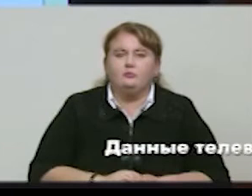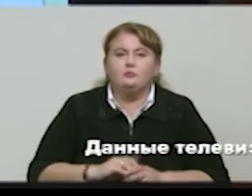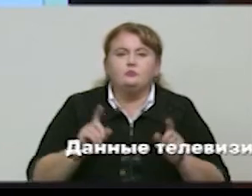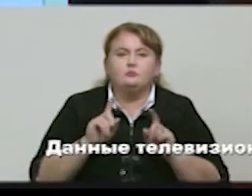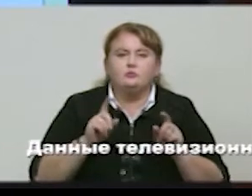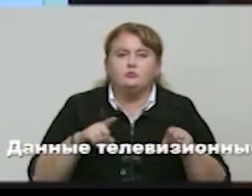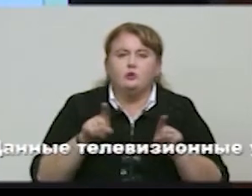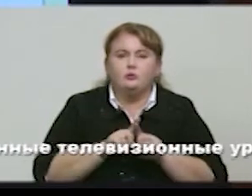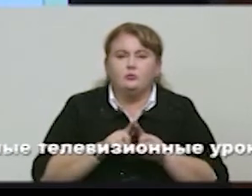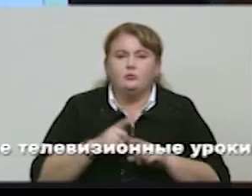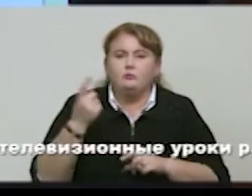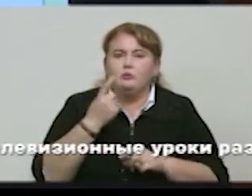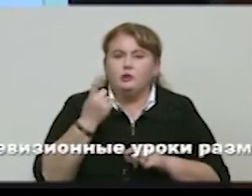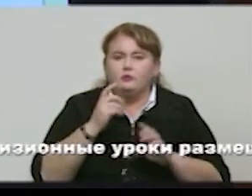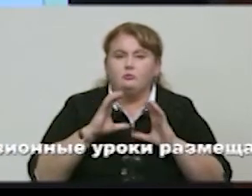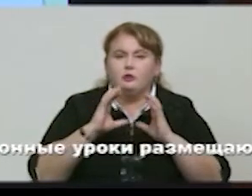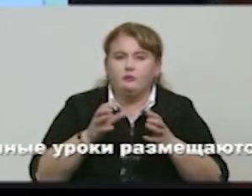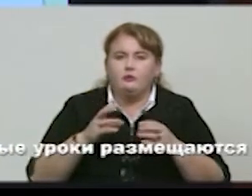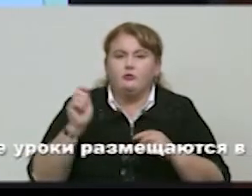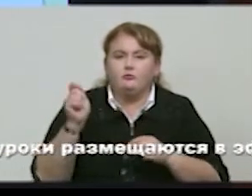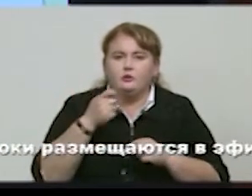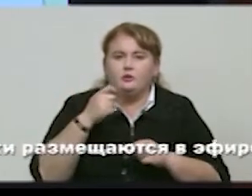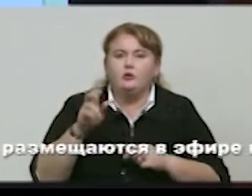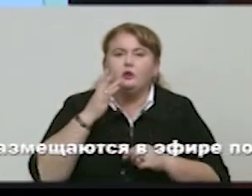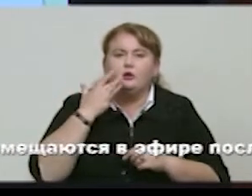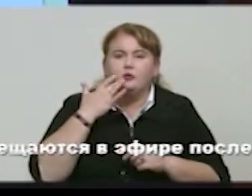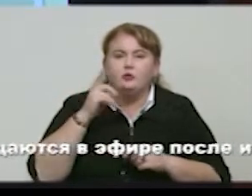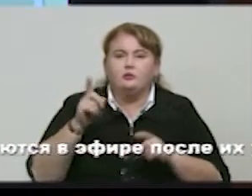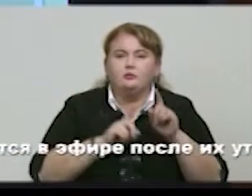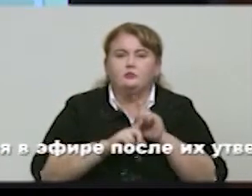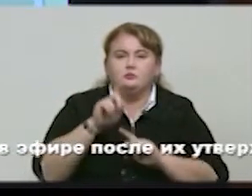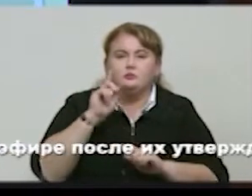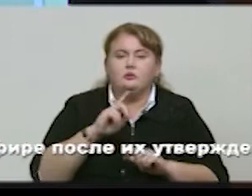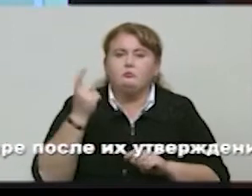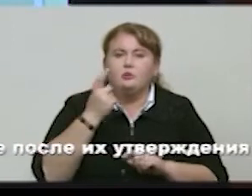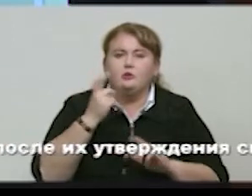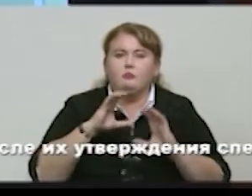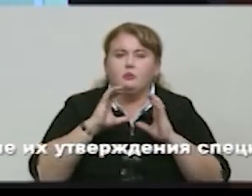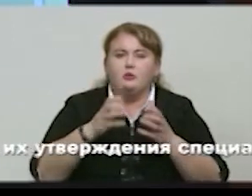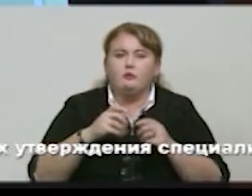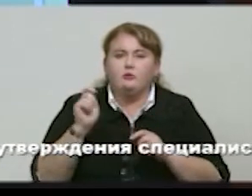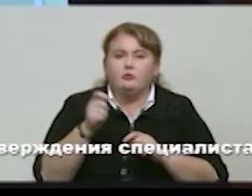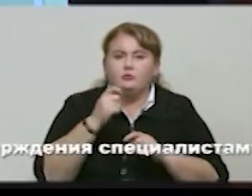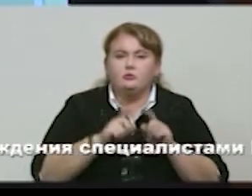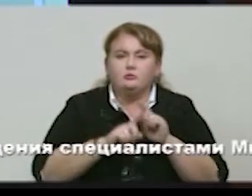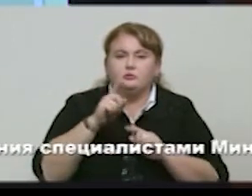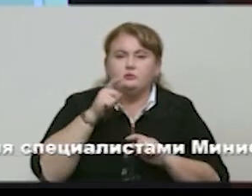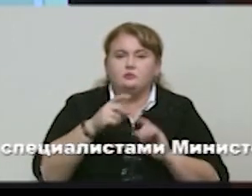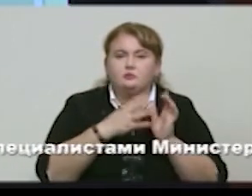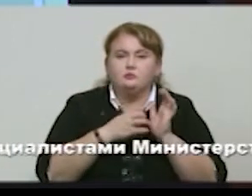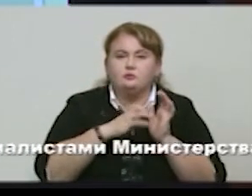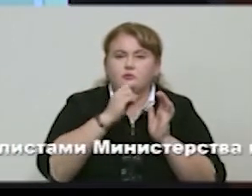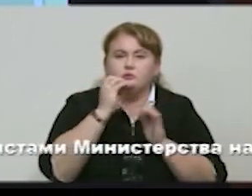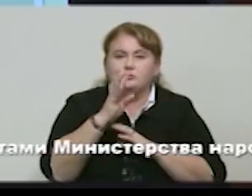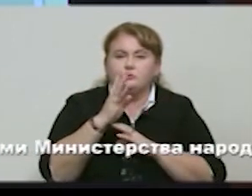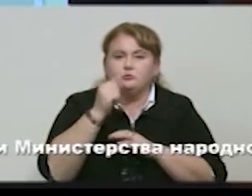Что же такое Первая мировая война и когда же она началась? Первая мировая война началась в